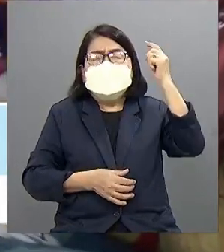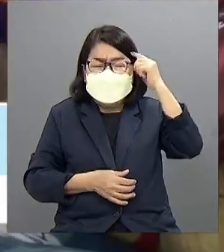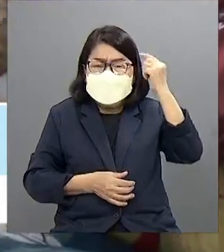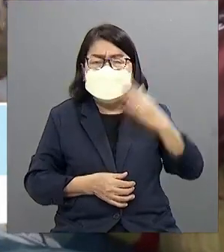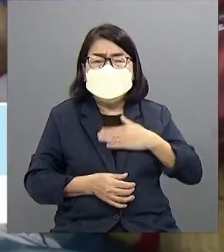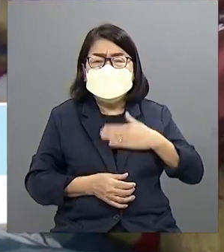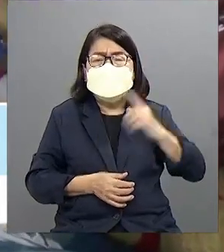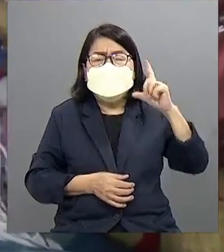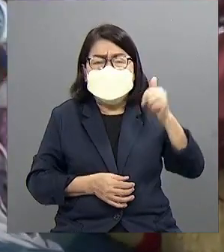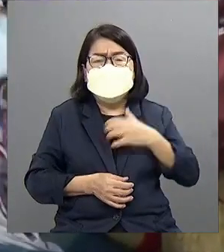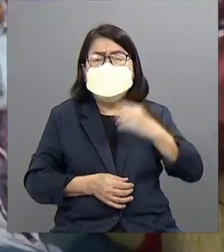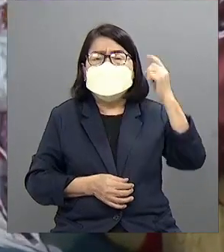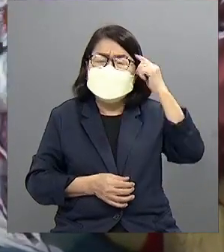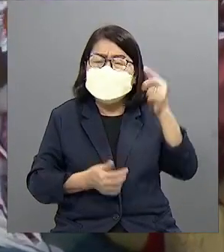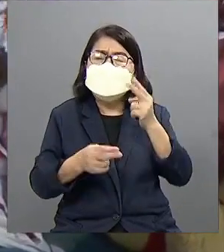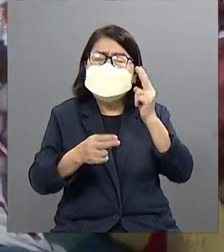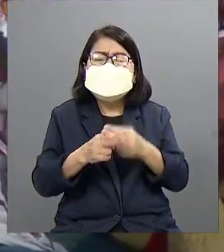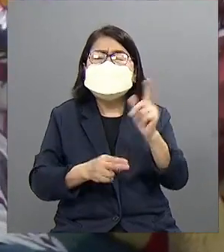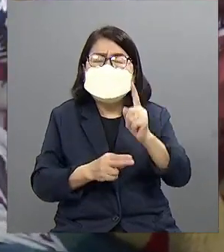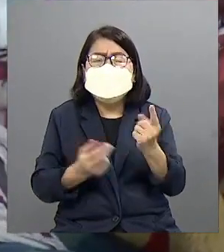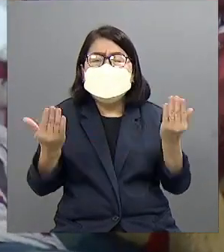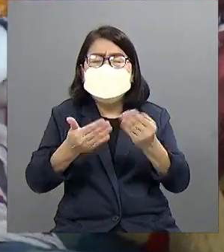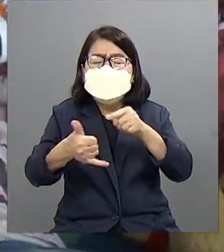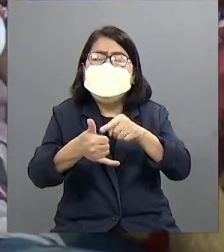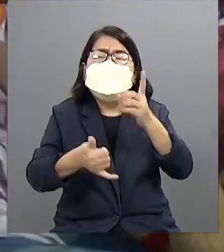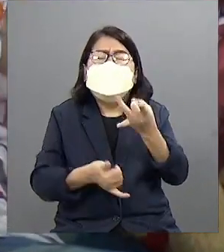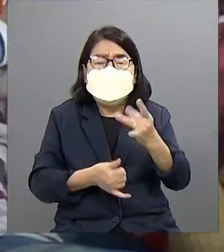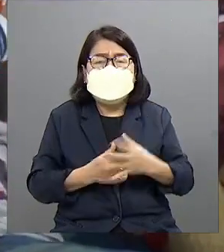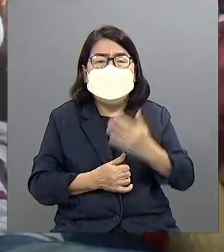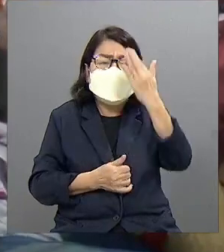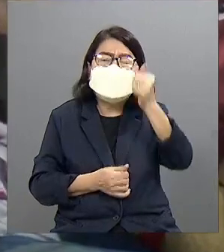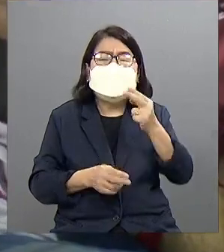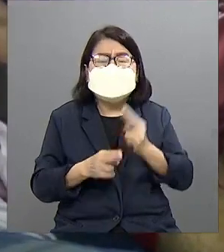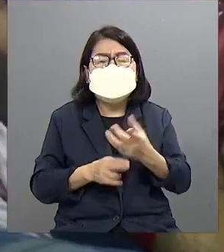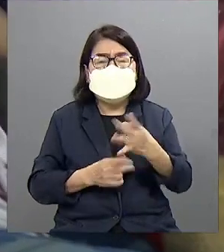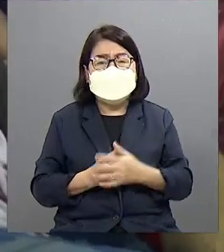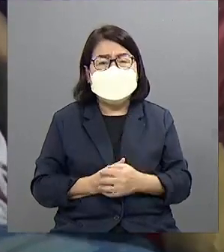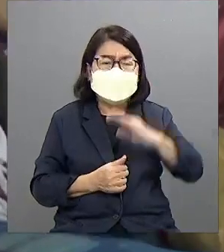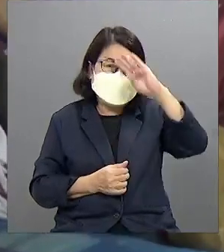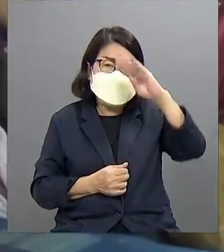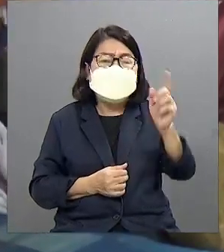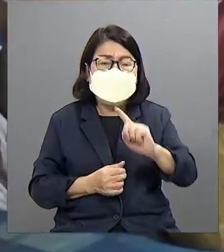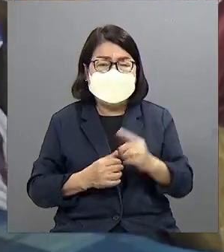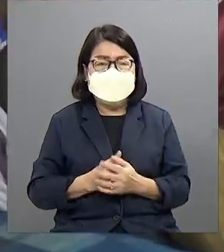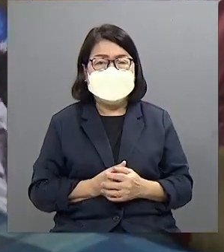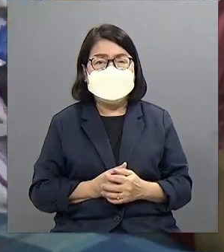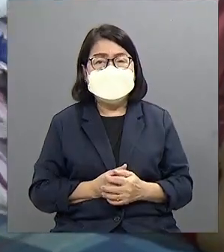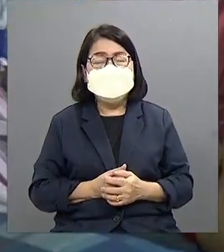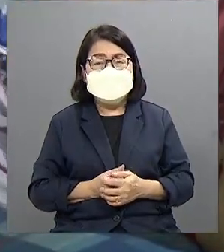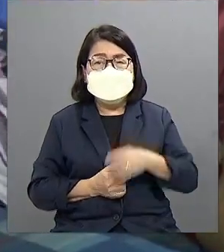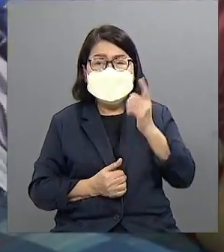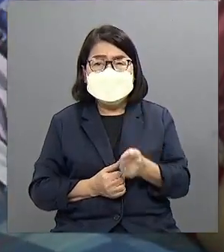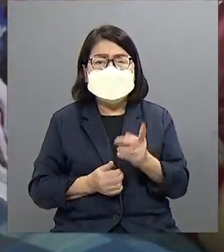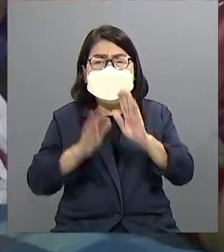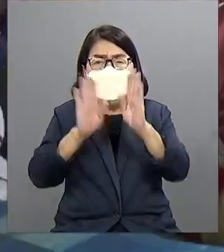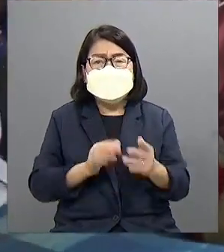ทักเกี่ยวกับโรคไหนอะไรประมาณนี้แต่เราก็หาไม่เจอคือก็เหมือนกับว่าต้องรักษาแบบอาการดูวันต่อ